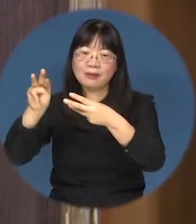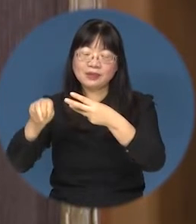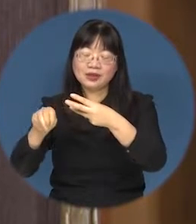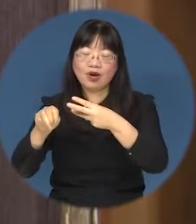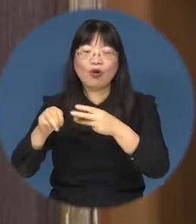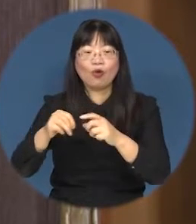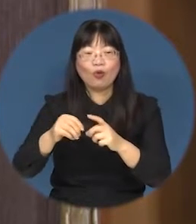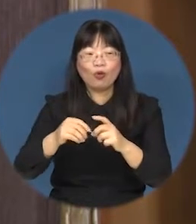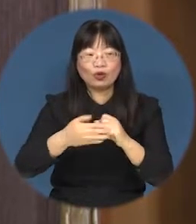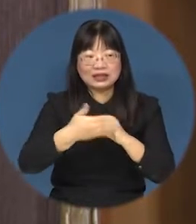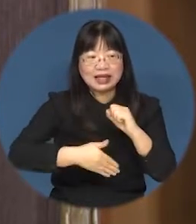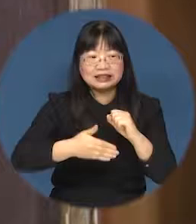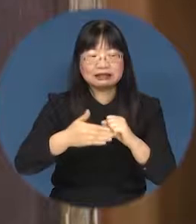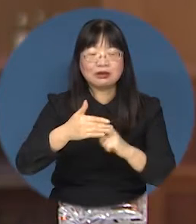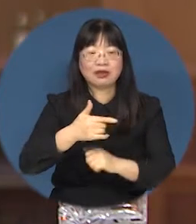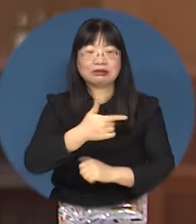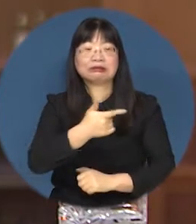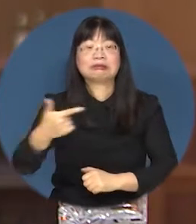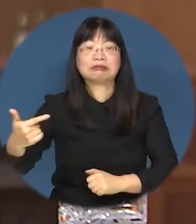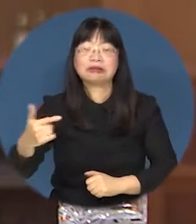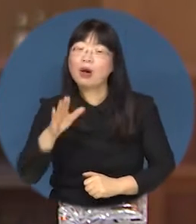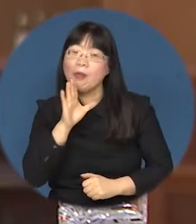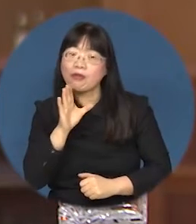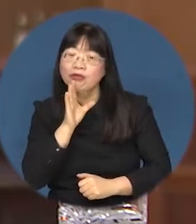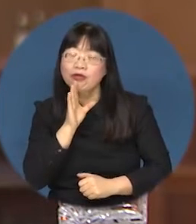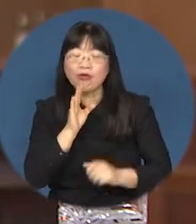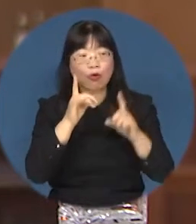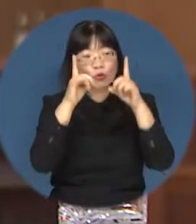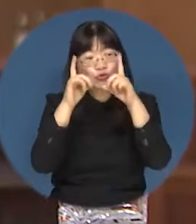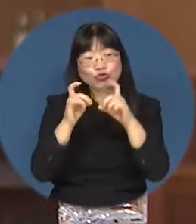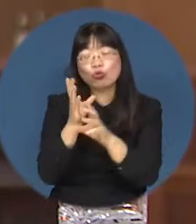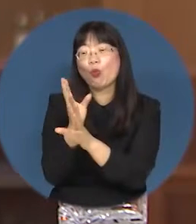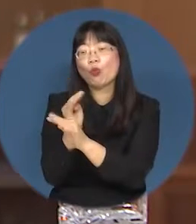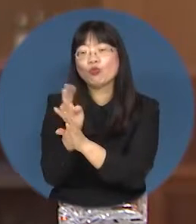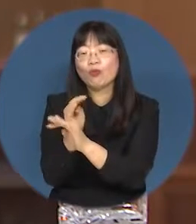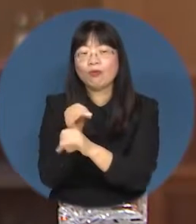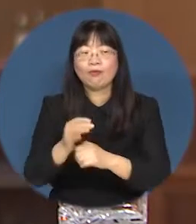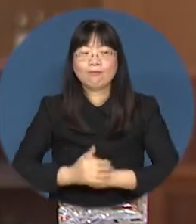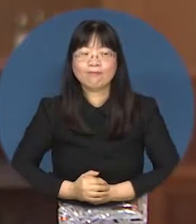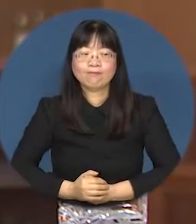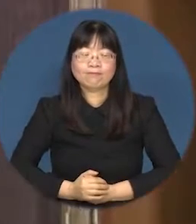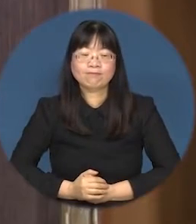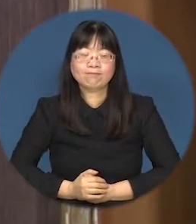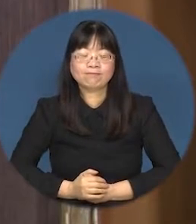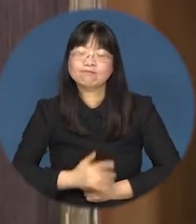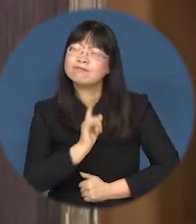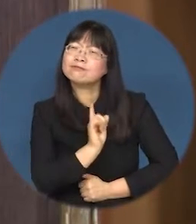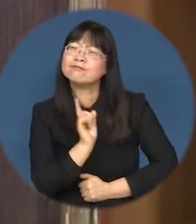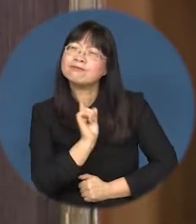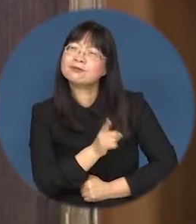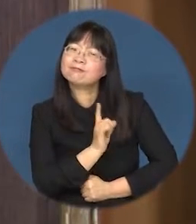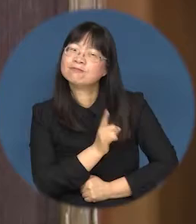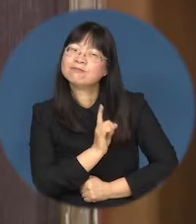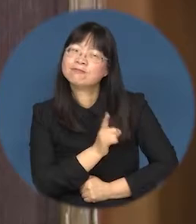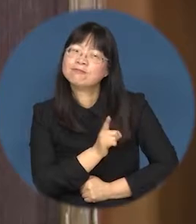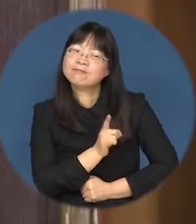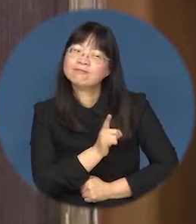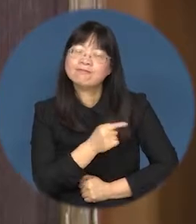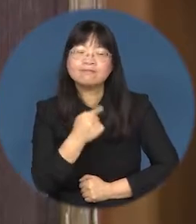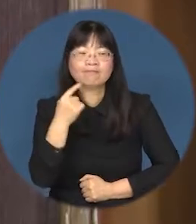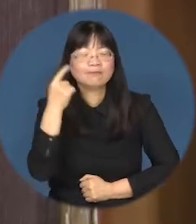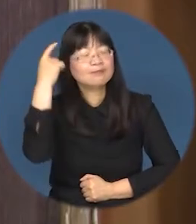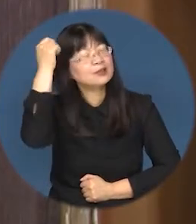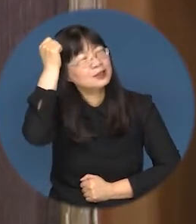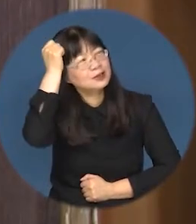덕을 걸렸던 예, 예 그렇죠. 예. 그 사진을 찍은 게 언제 찍으신 겁니까? 그거는 지금